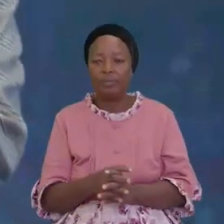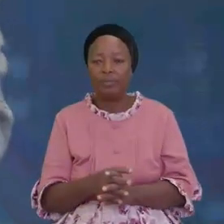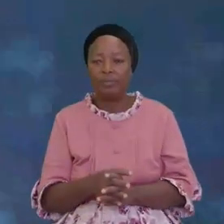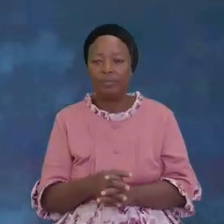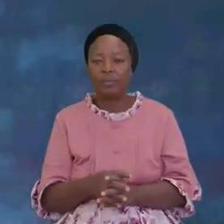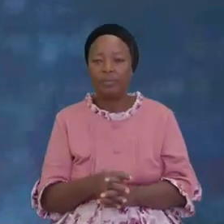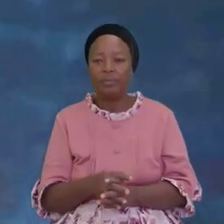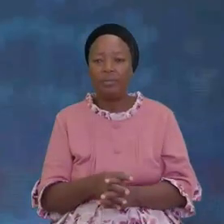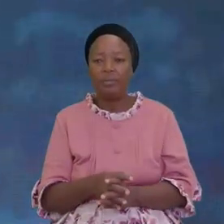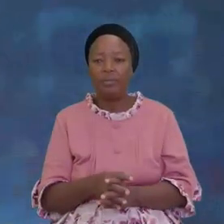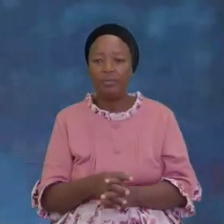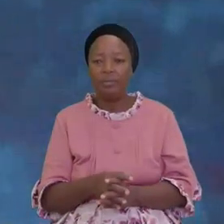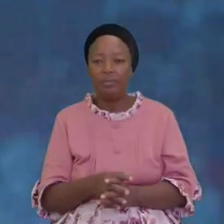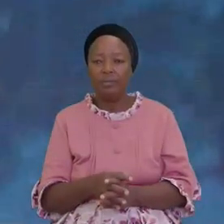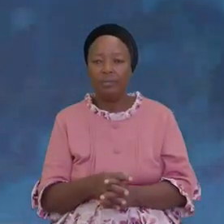confiance.